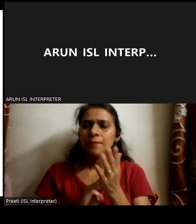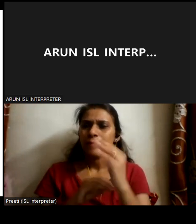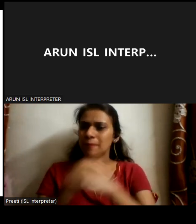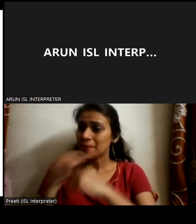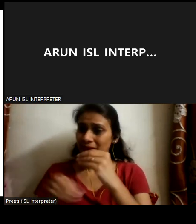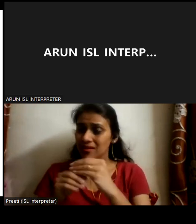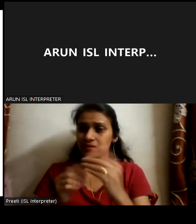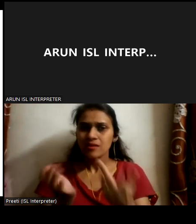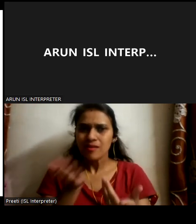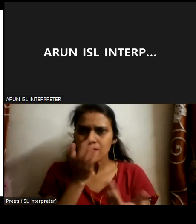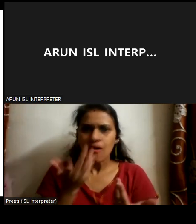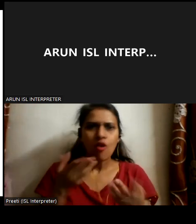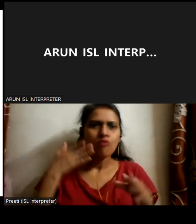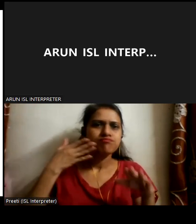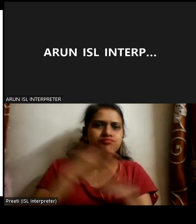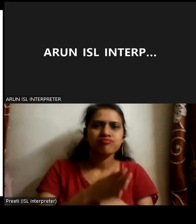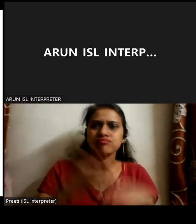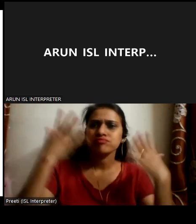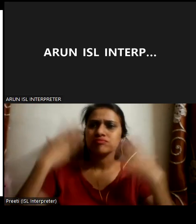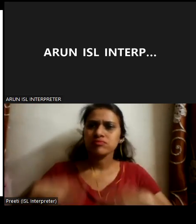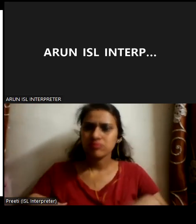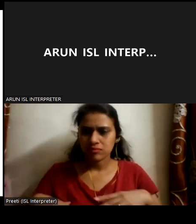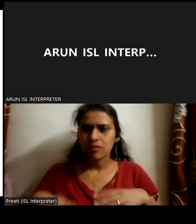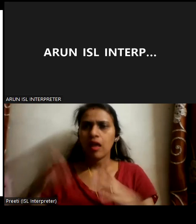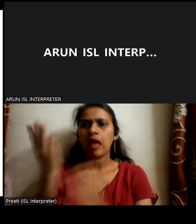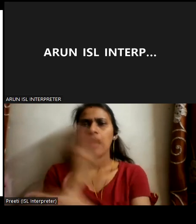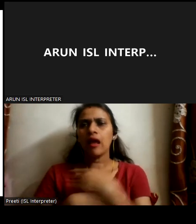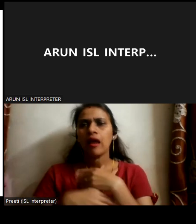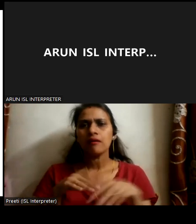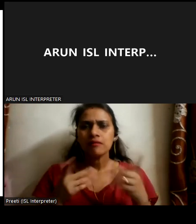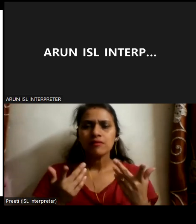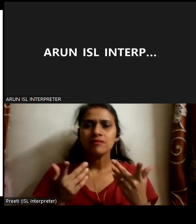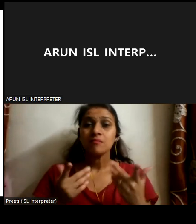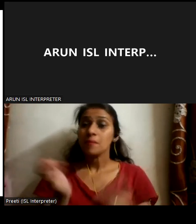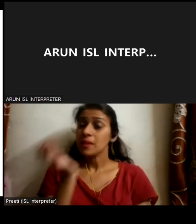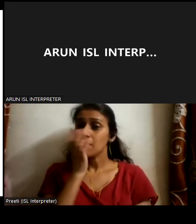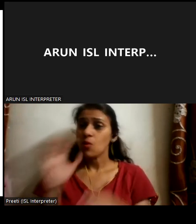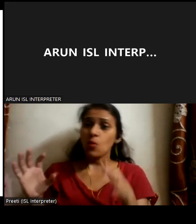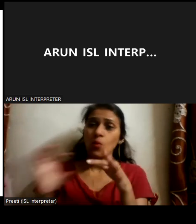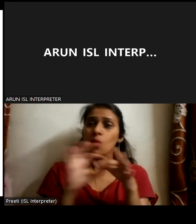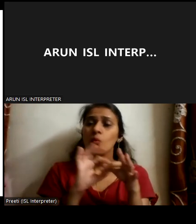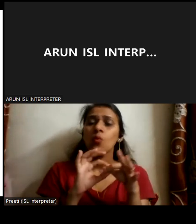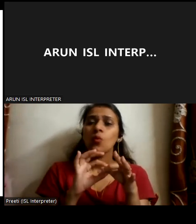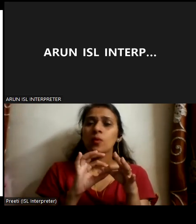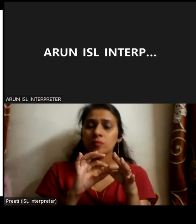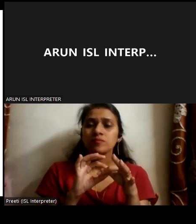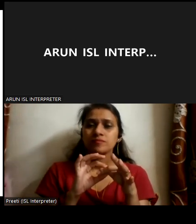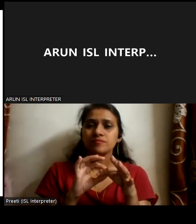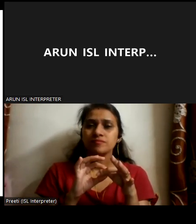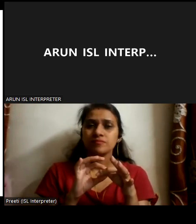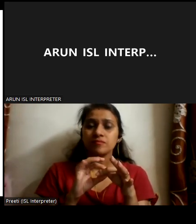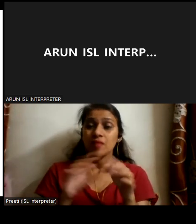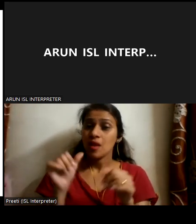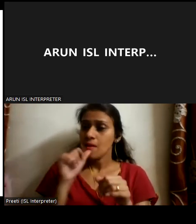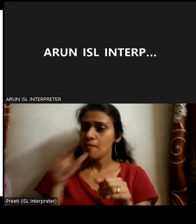आयाम की बात करें जो कि पानी से जुड़े हुए हैं तो वो हम नहीं कर सकते हैं क्योंकि वहां पे पानी का असर हमको